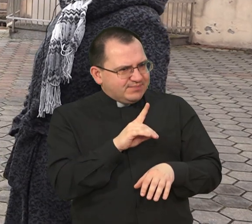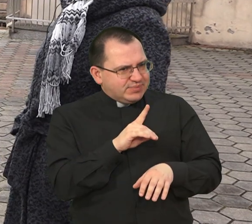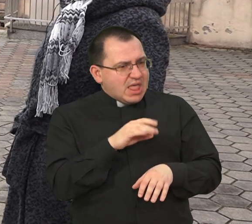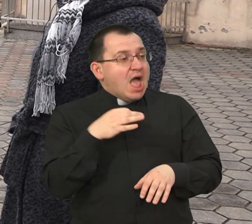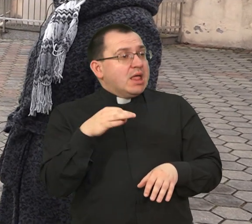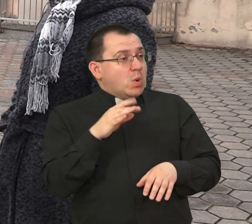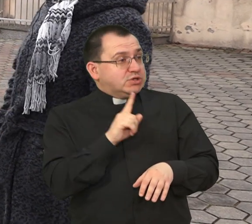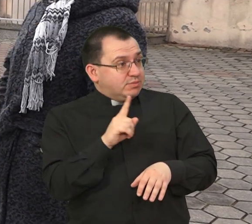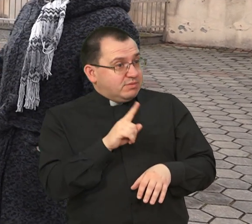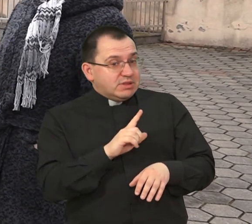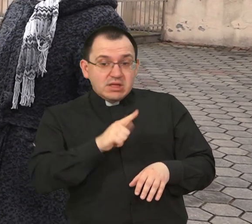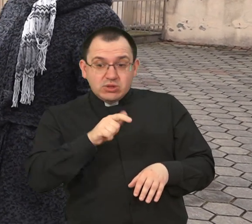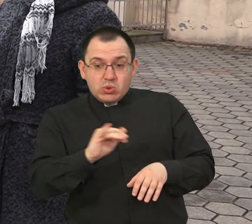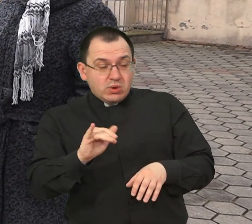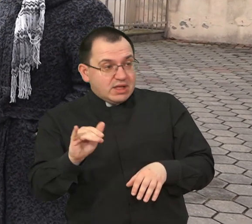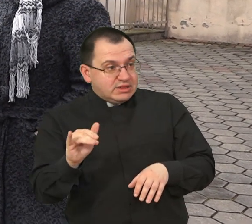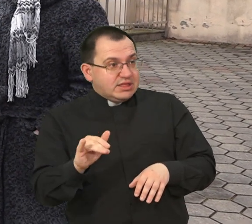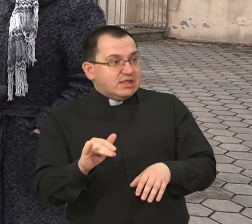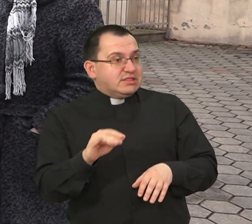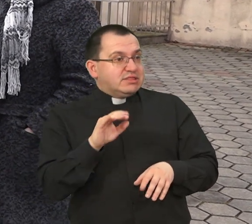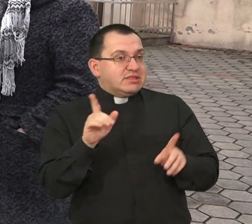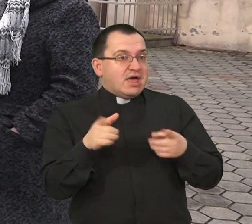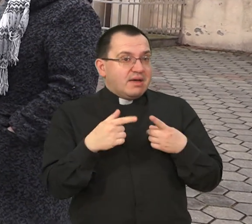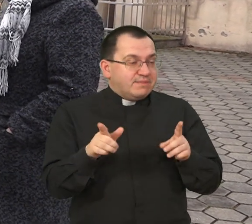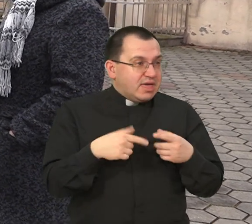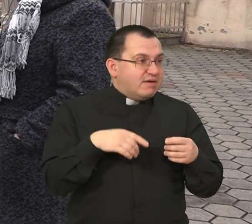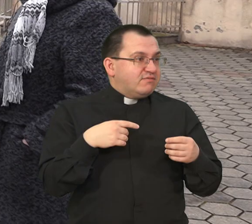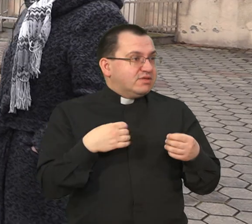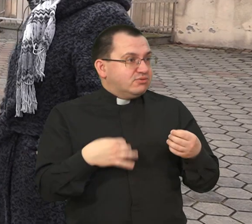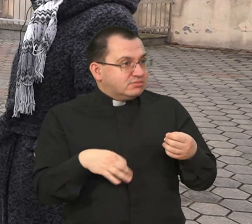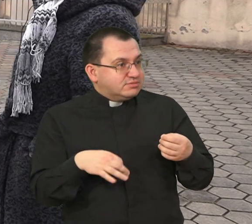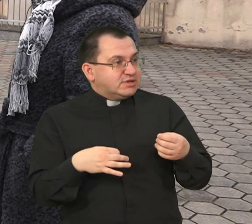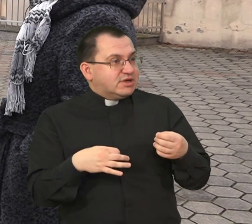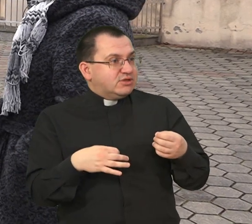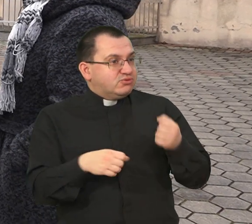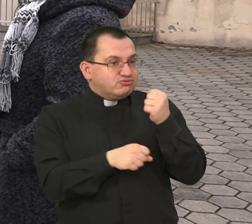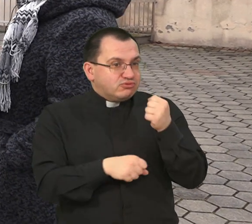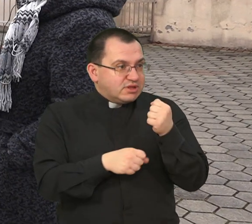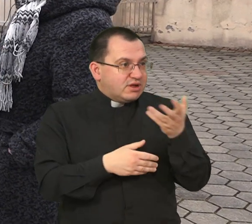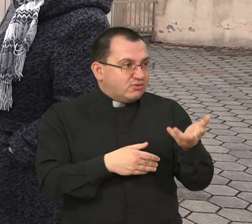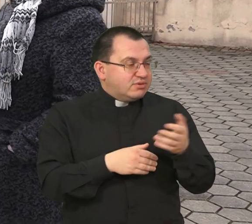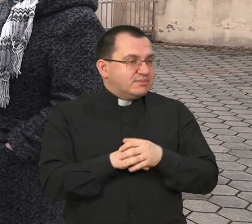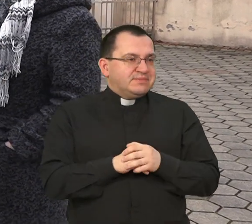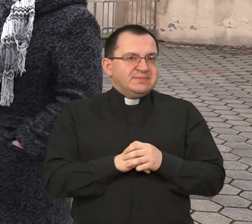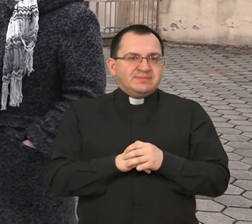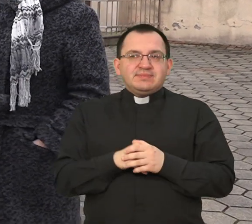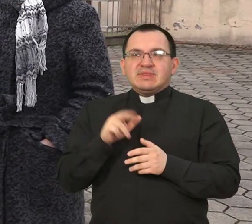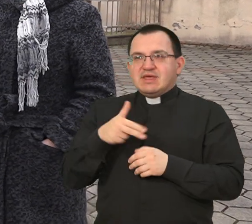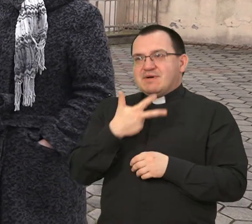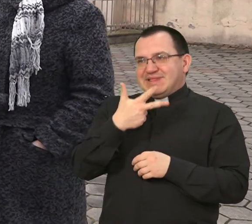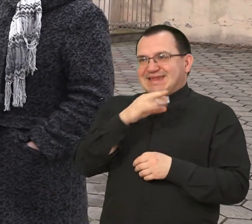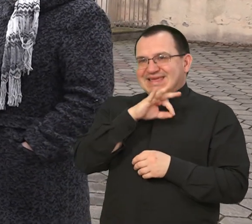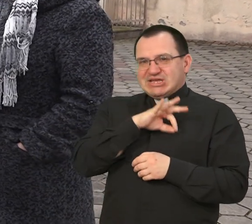Osim Ivane i druga djeca, druge kćeri, pa pjevaju i bave se glazbom. Da. Jedna studira. Da, evo imam tri